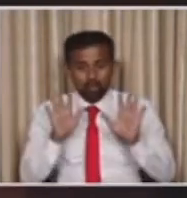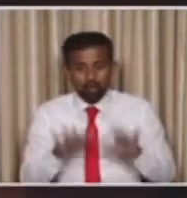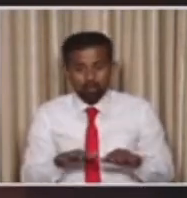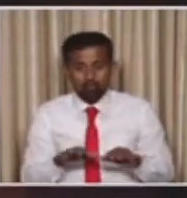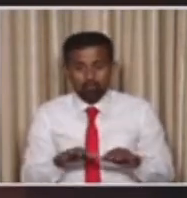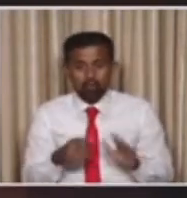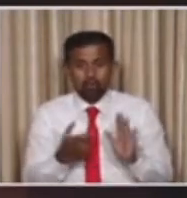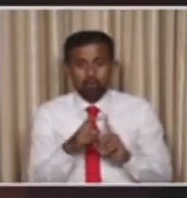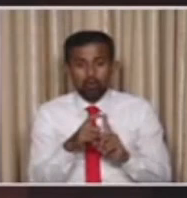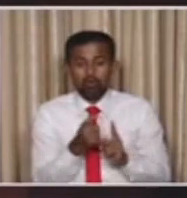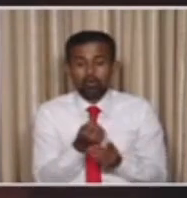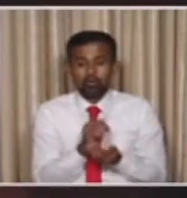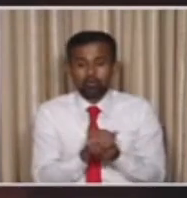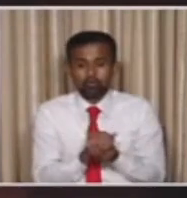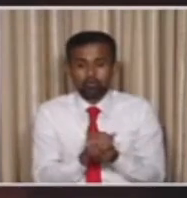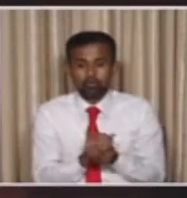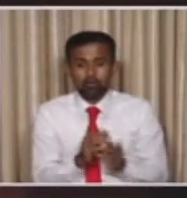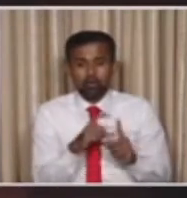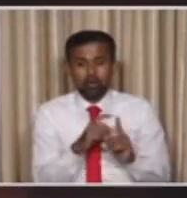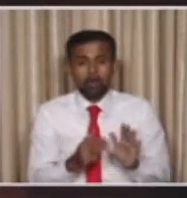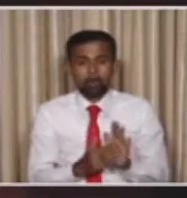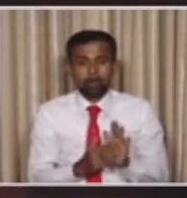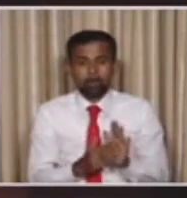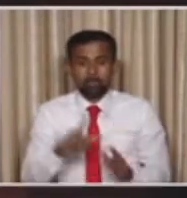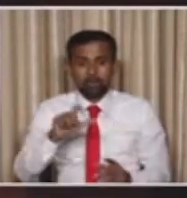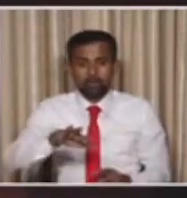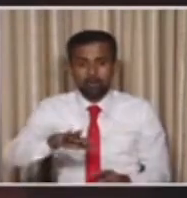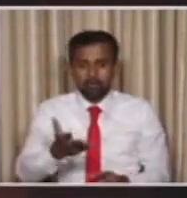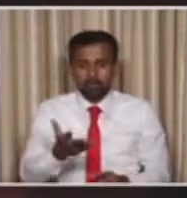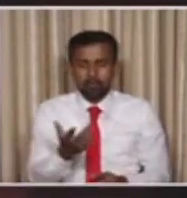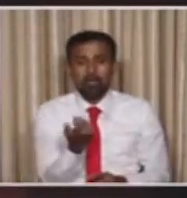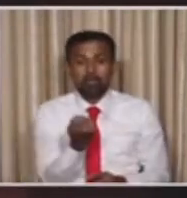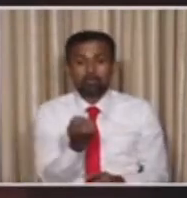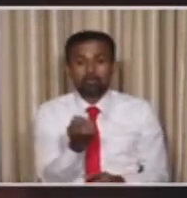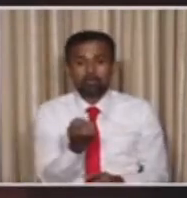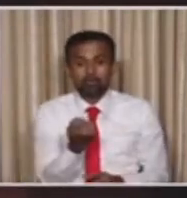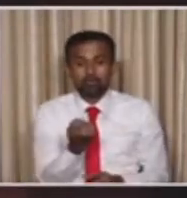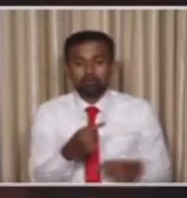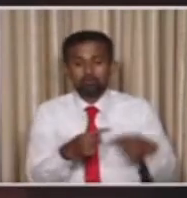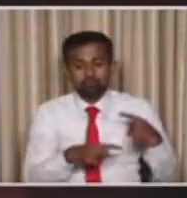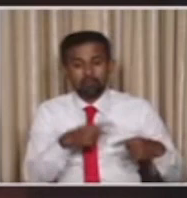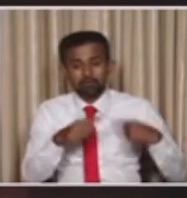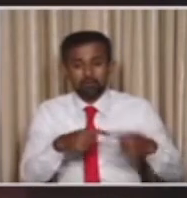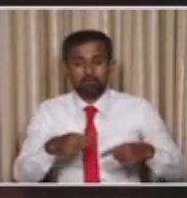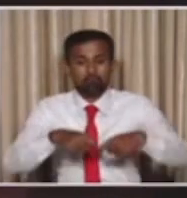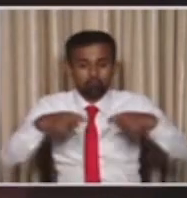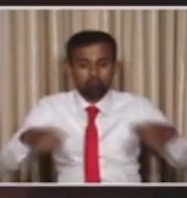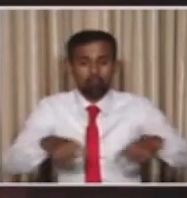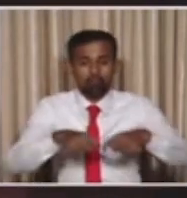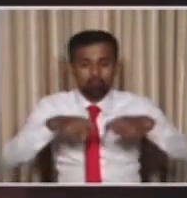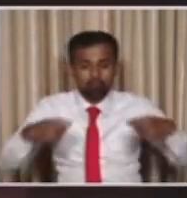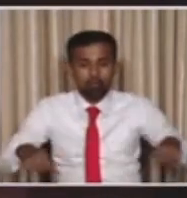තිබූ ඩොලර් සංචිතයෙන් ඩොලර් මිලියන 7900කට ආසන්න මුදලක් දිගින් දිගටම වියදම් කිරීම